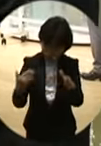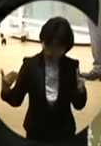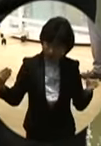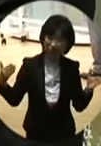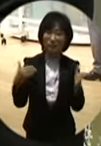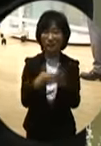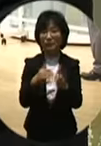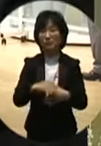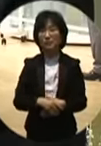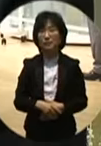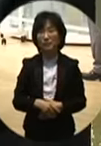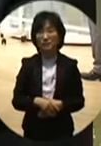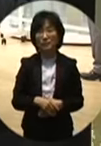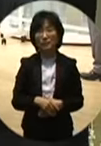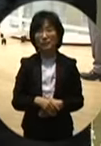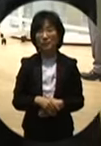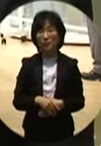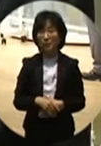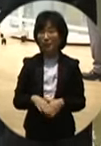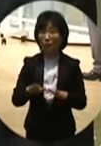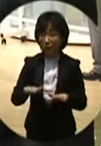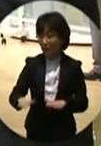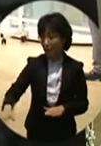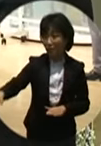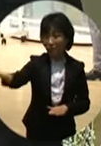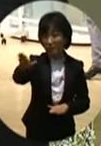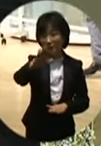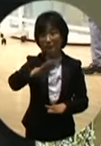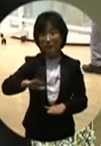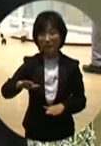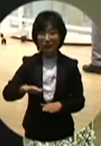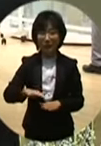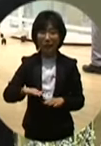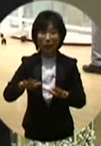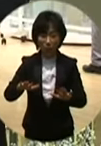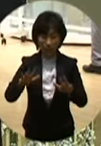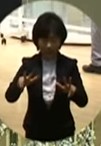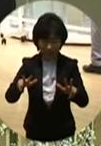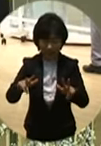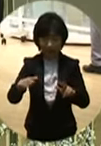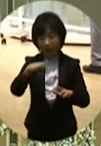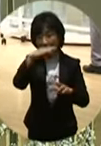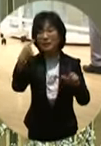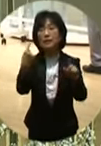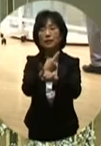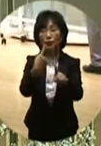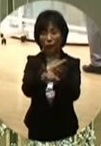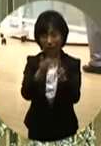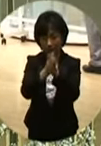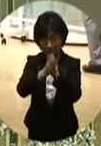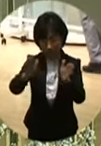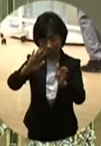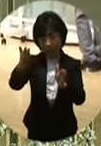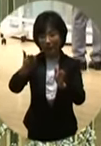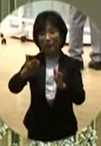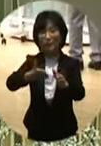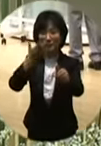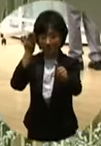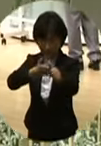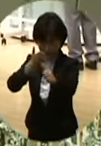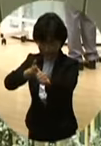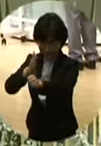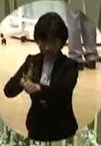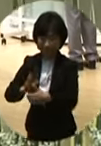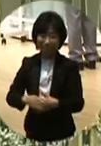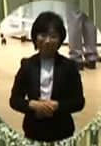오늘 예배하시는 중 오늘 이 자리에서 여러분 치유되는 역사 있길 바랍니다. I hope at this moment when you're worshiping, the work of